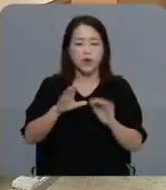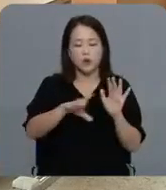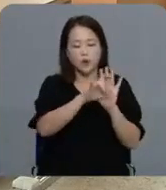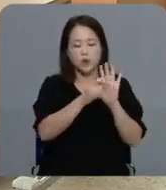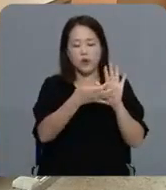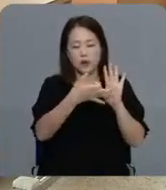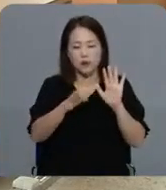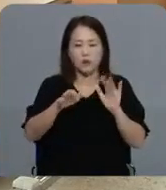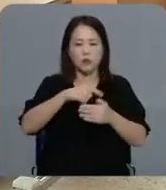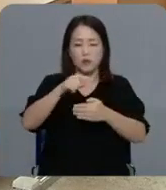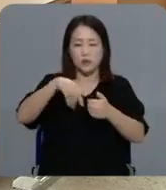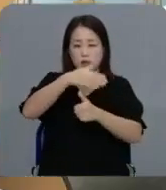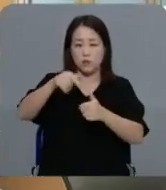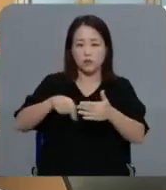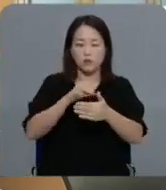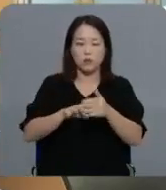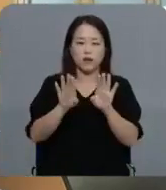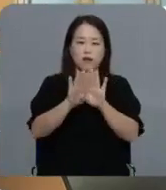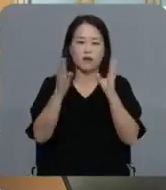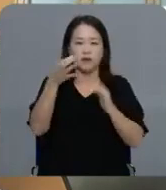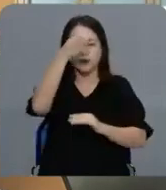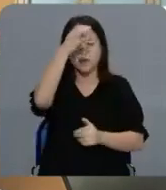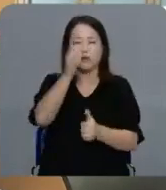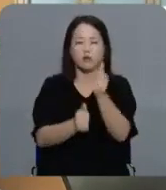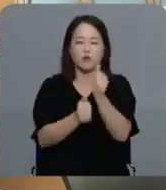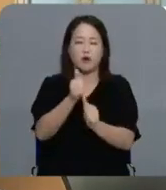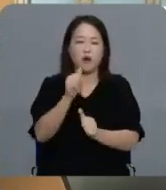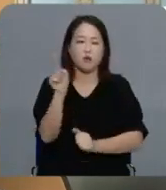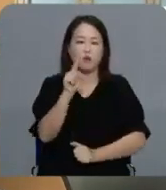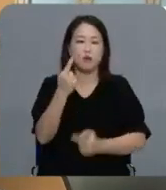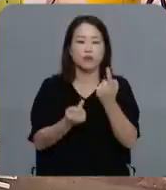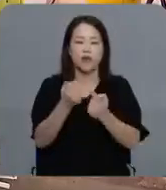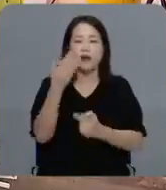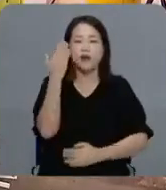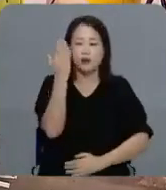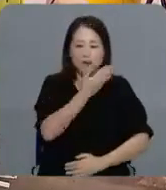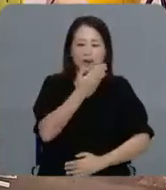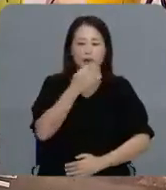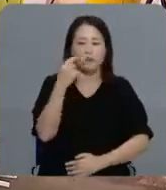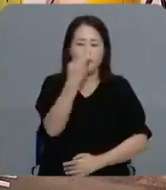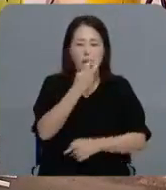국면에 열리는 전국 기능 경기대회. 무엇보다 개인위생과 방역수칙